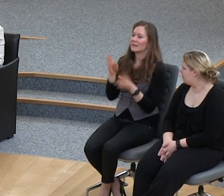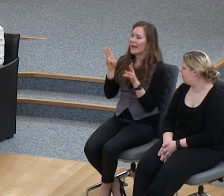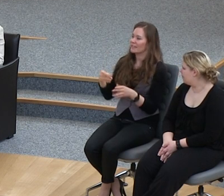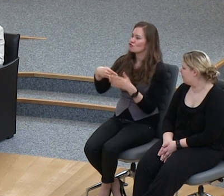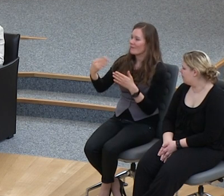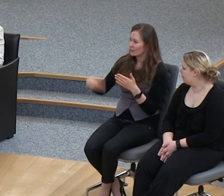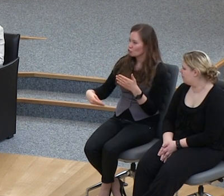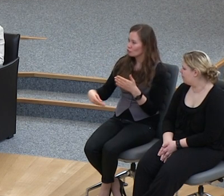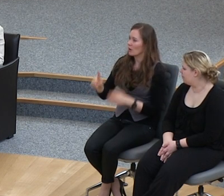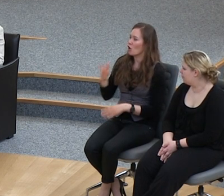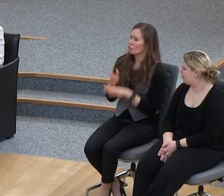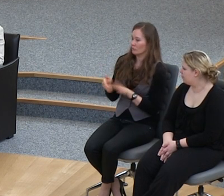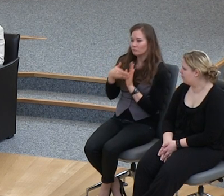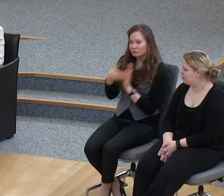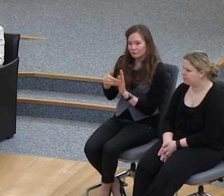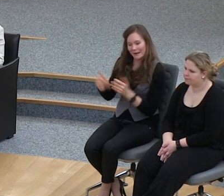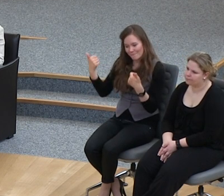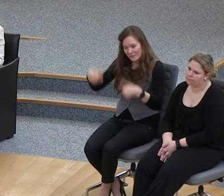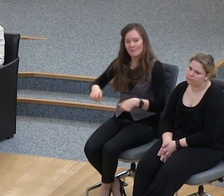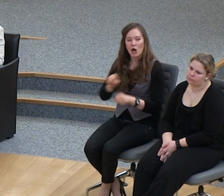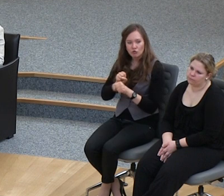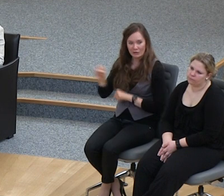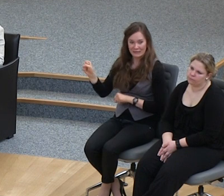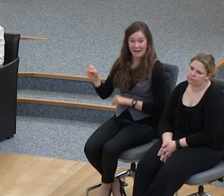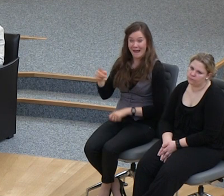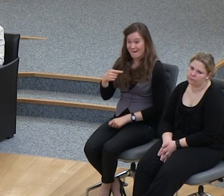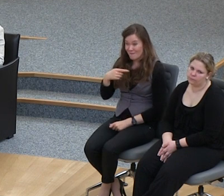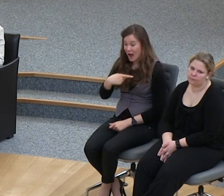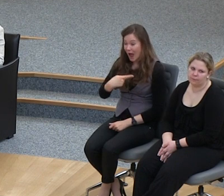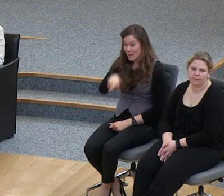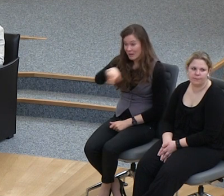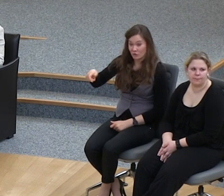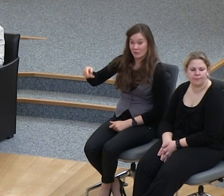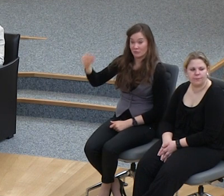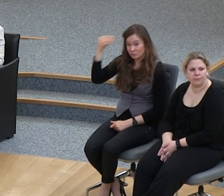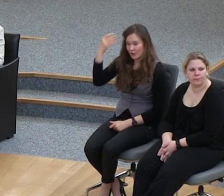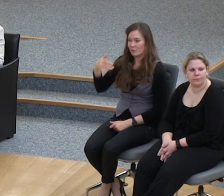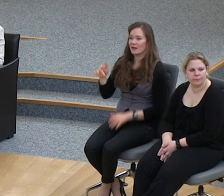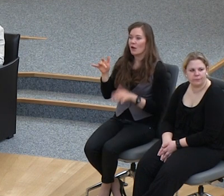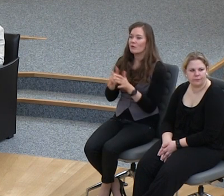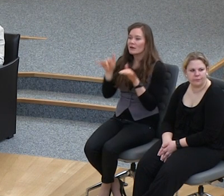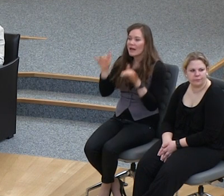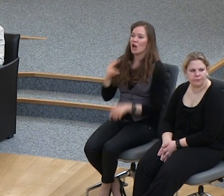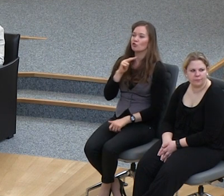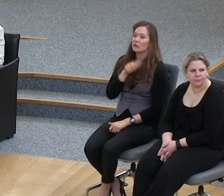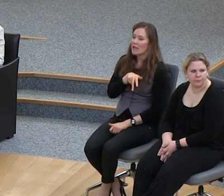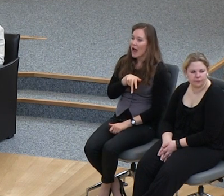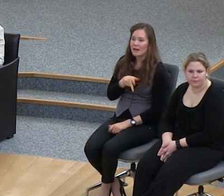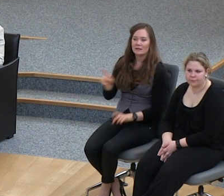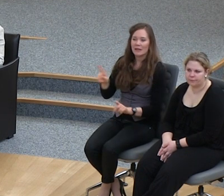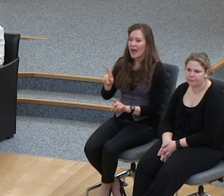UN-Behindertenrechtskonvention auch vorgegeben, aber durchaus noch nicht in allen Köpfen drin, dass es eben keine soziale Angelegenheit ist, sondern